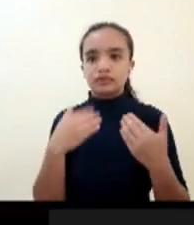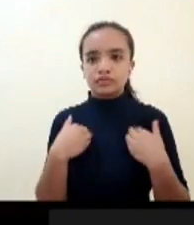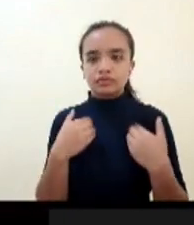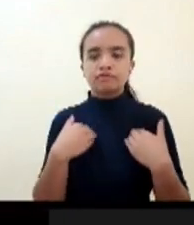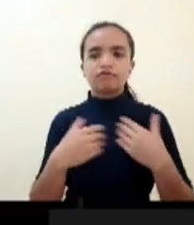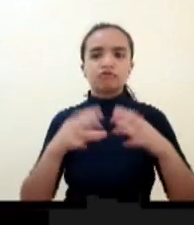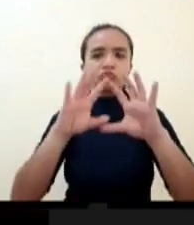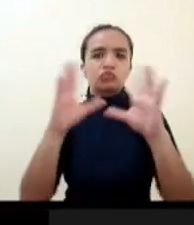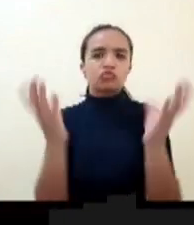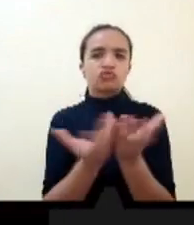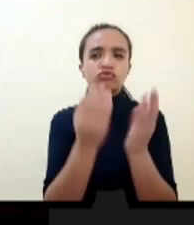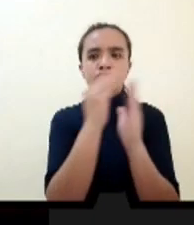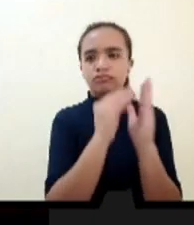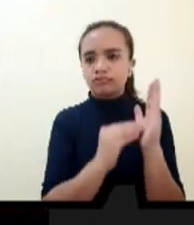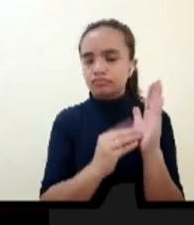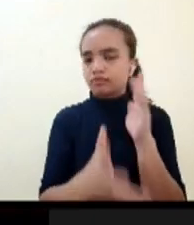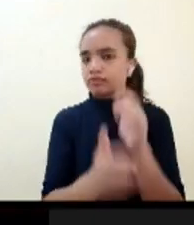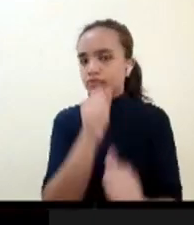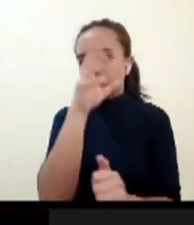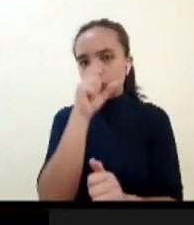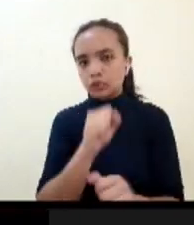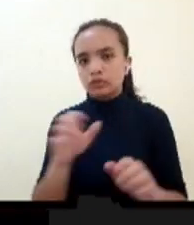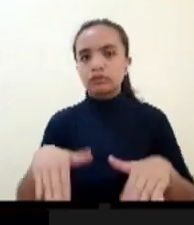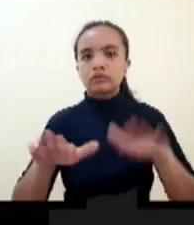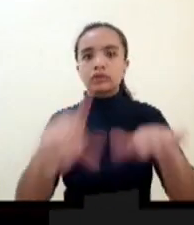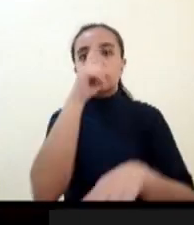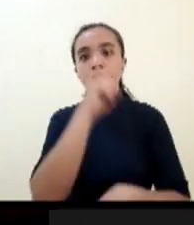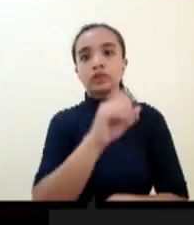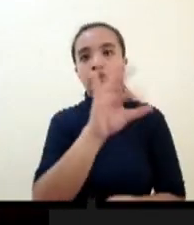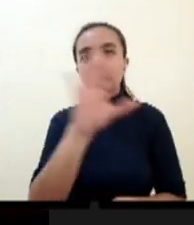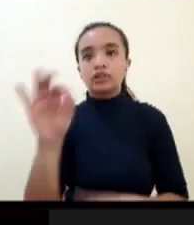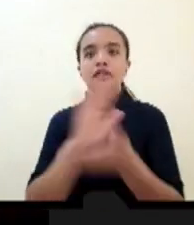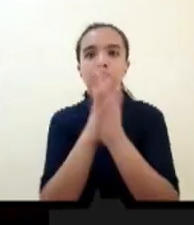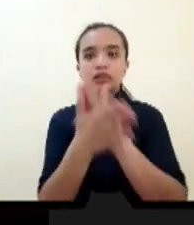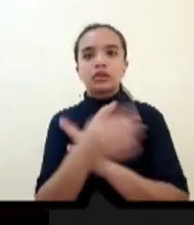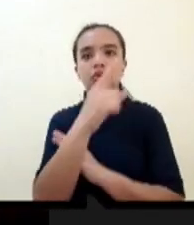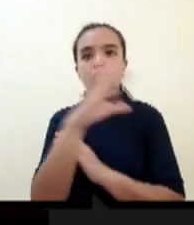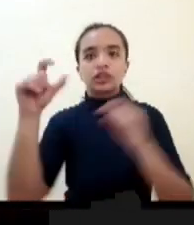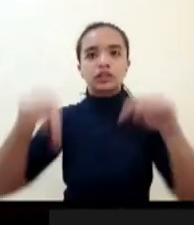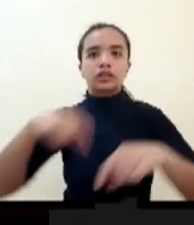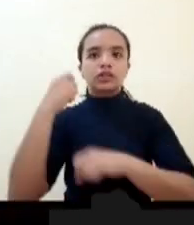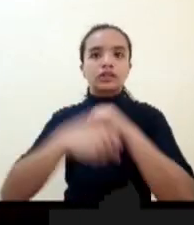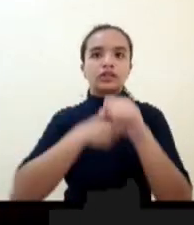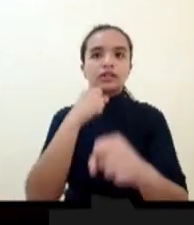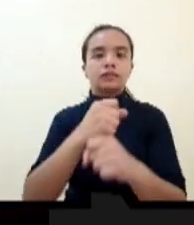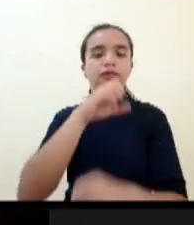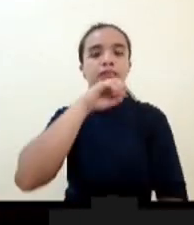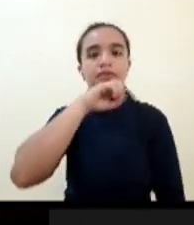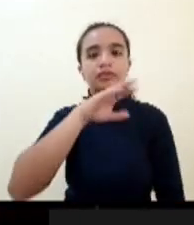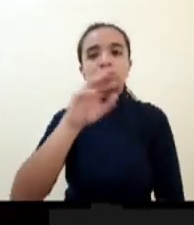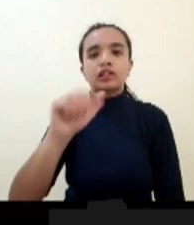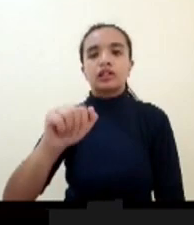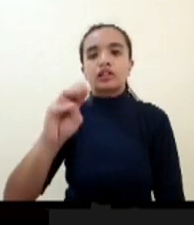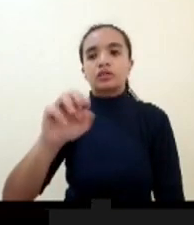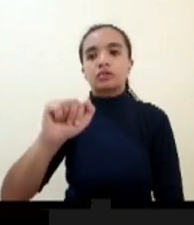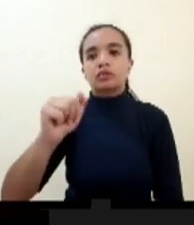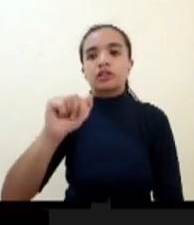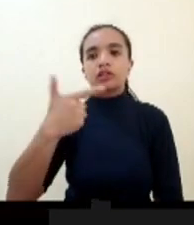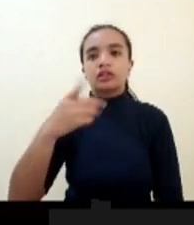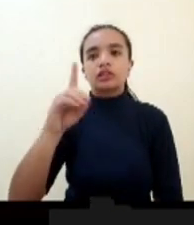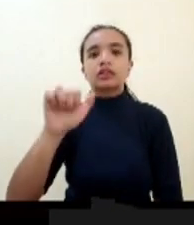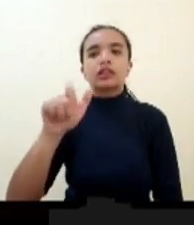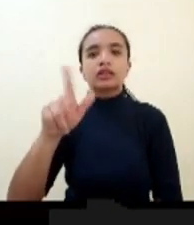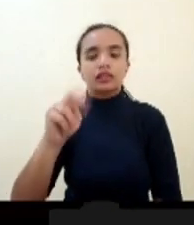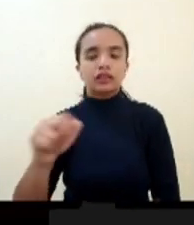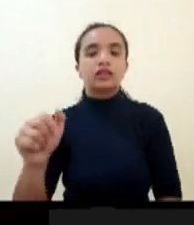tayo, syempre, meron tayong oldest weaver at 99. Actually, mag-100 na siya this year, si Lola Magdalena Gamaya, ang ating Manlilikha ng Bayan. At